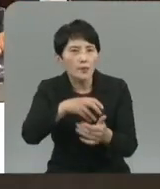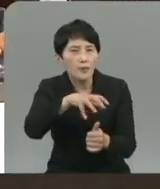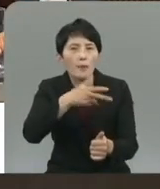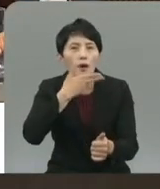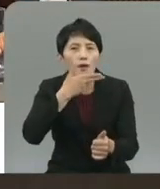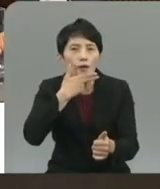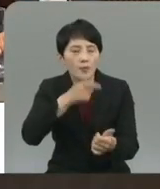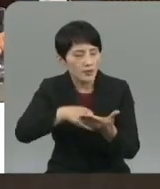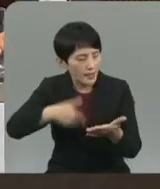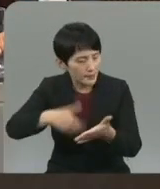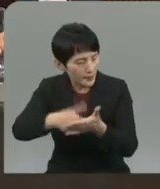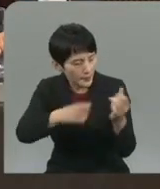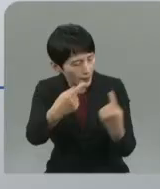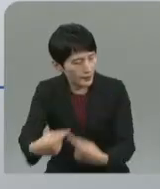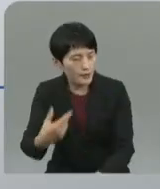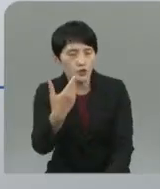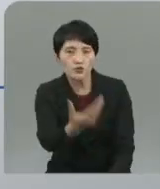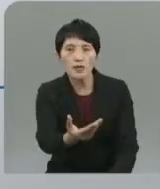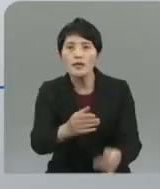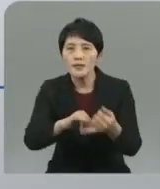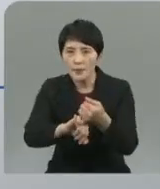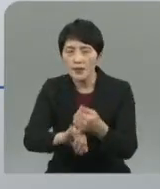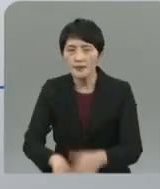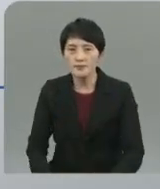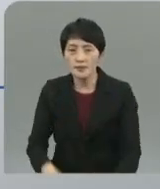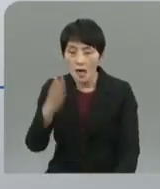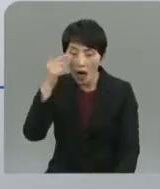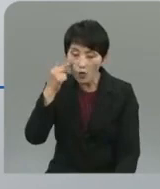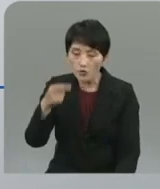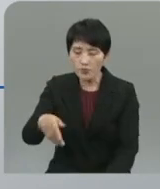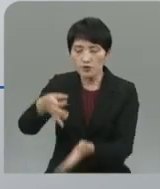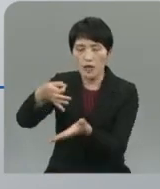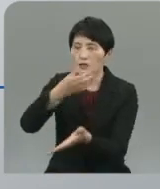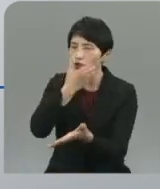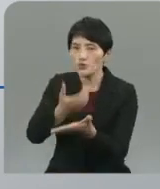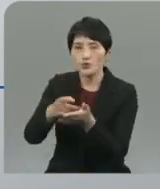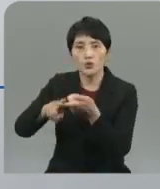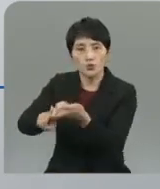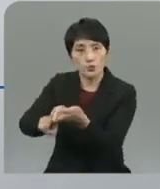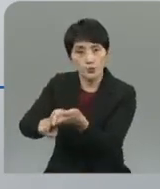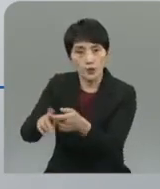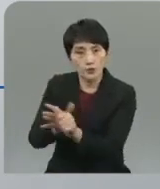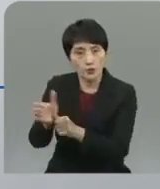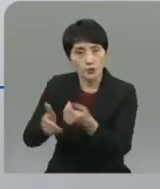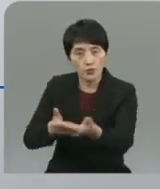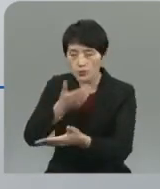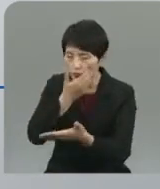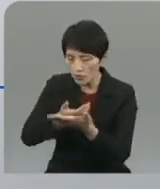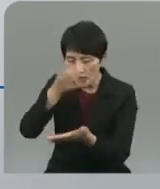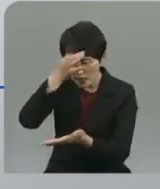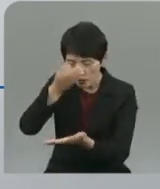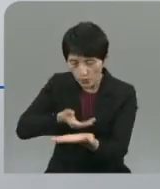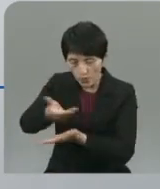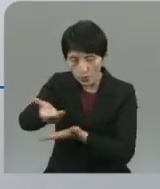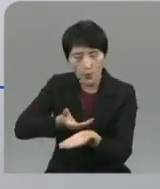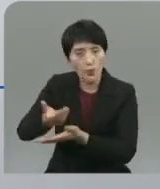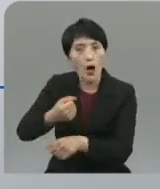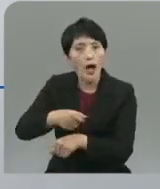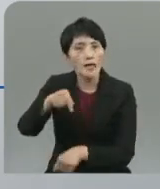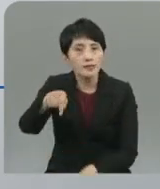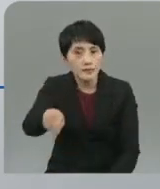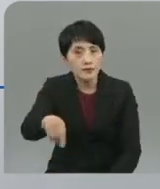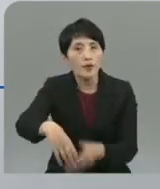の同盟の新たなフロンティアである宇宙での協力を強化するという約束を新たにすると表明しまし